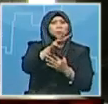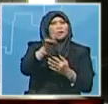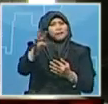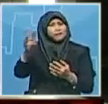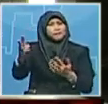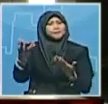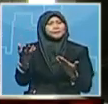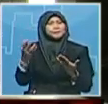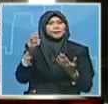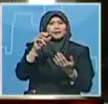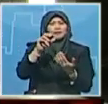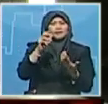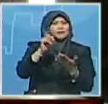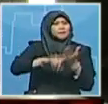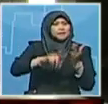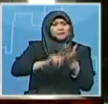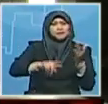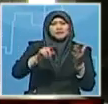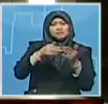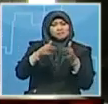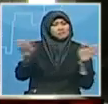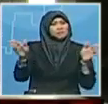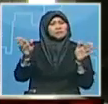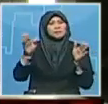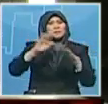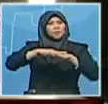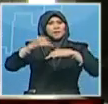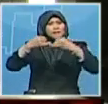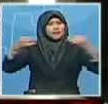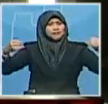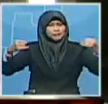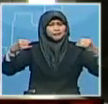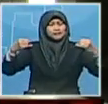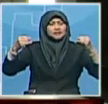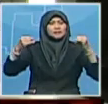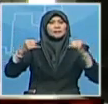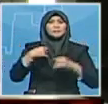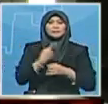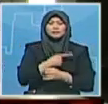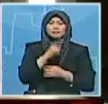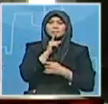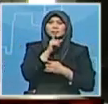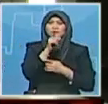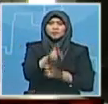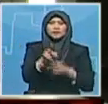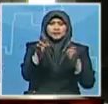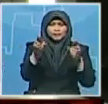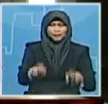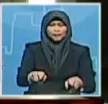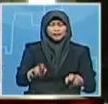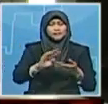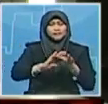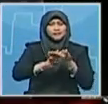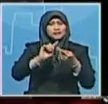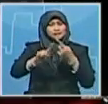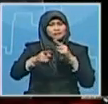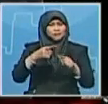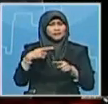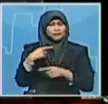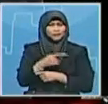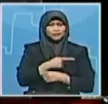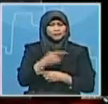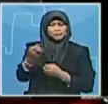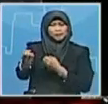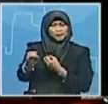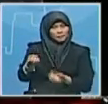kita, melalui apa saja saluran yang kita buka. Dan kita pastikan rakyatlah yang menjadi teman dan rakan kita untuk